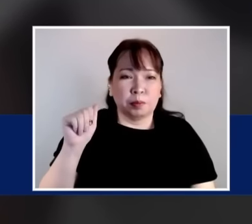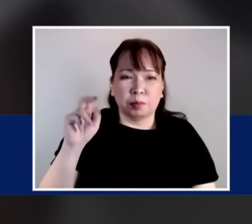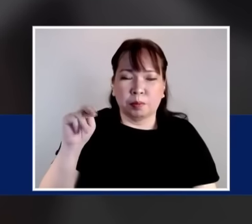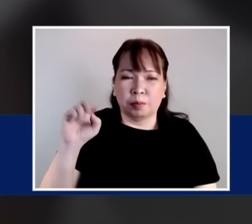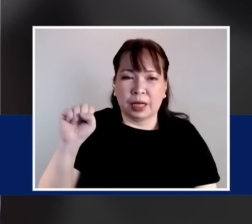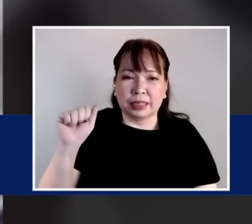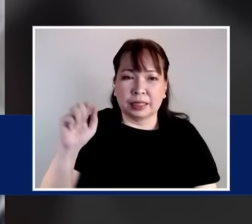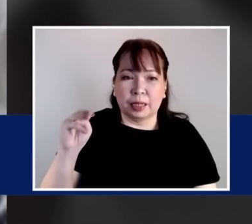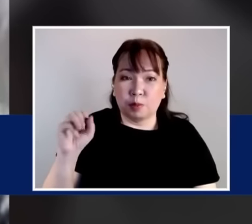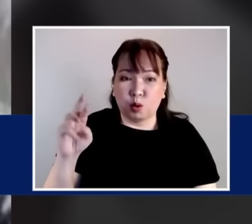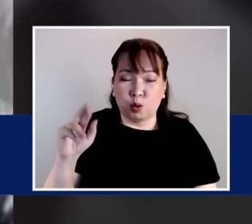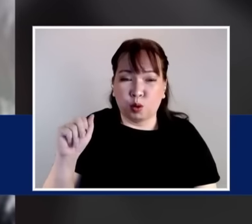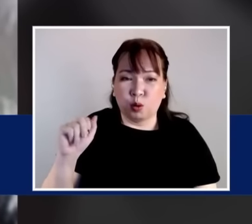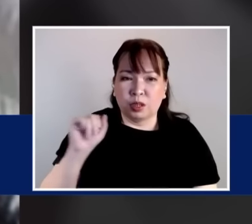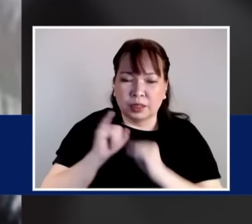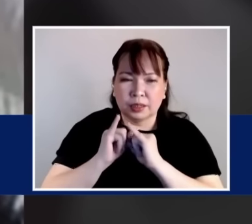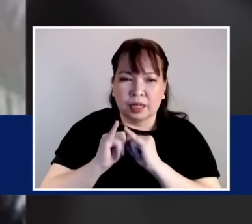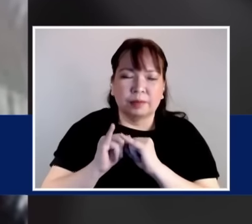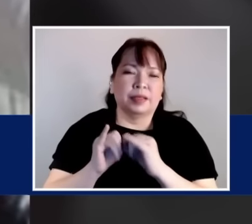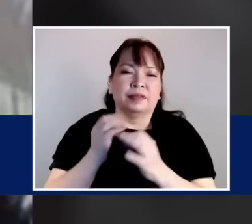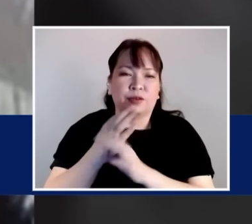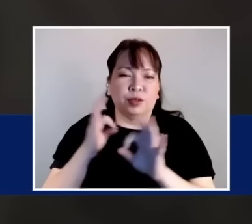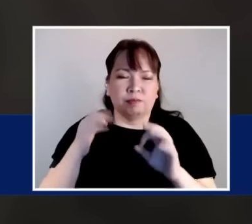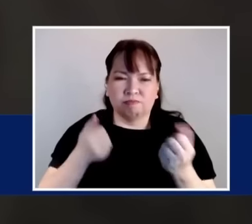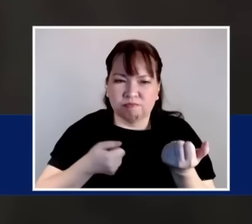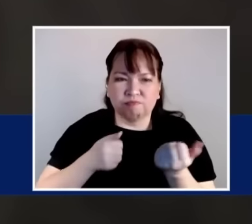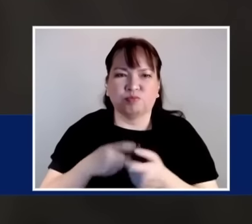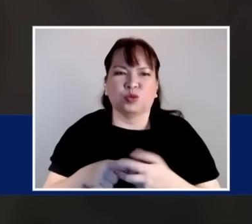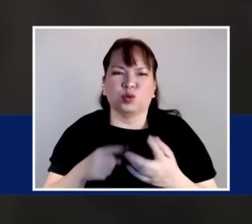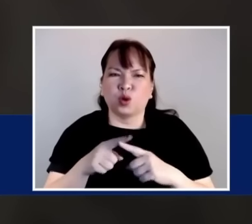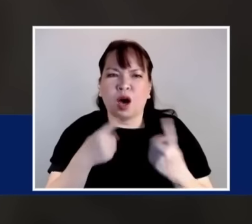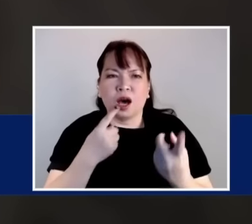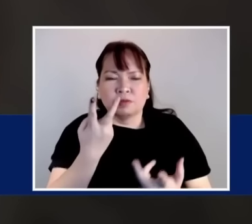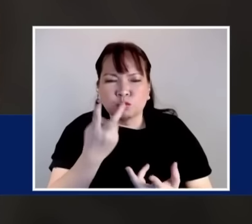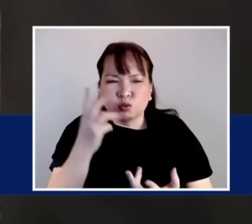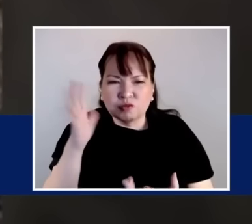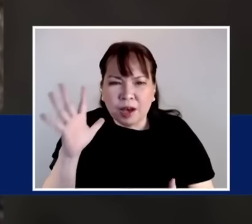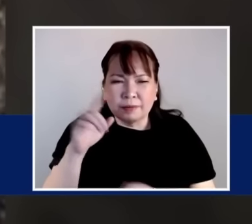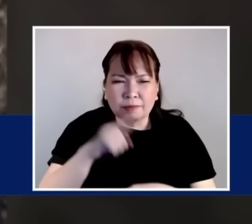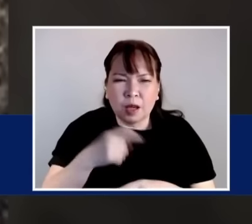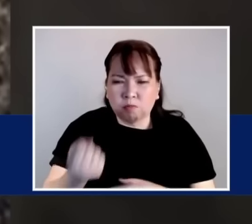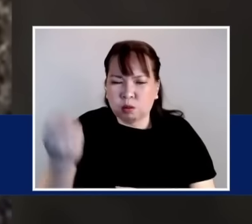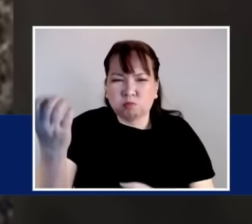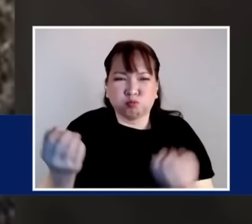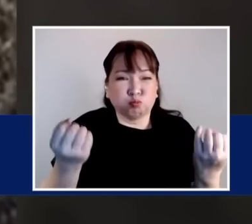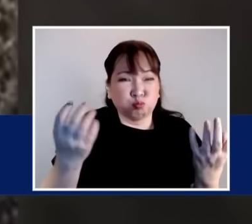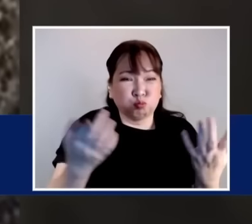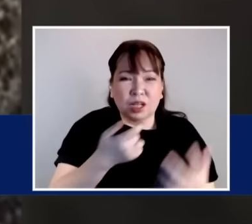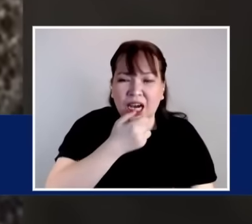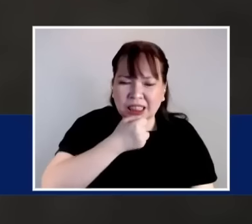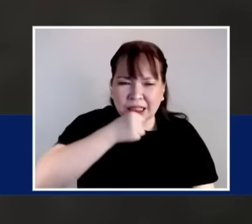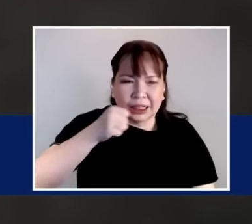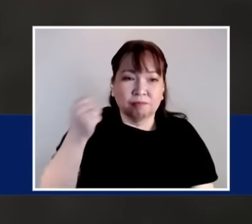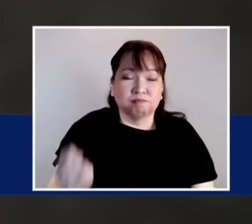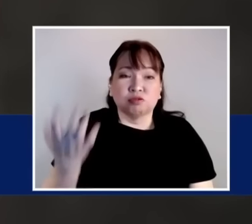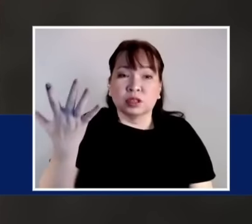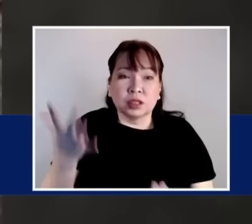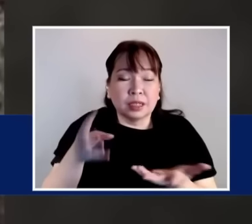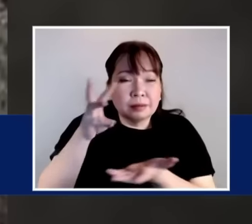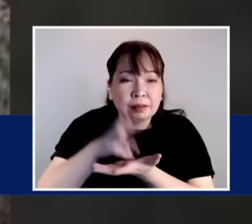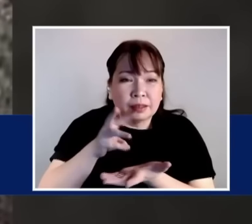BIFF. 5 pagsabog mula sa M203 grenade launcher ang yumanig sa loob ng Municipal Hall Compound ng